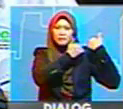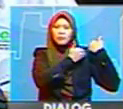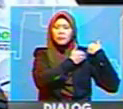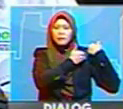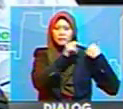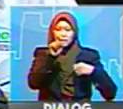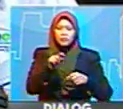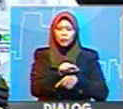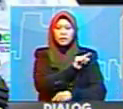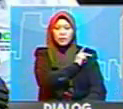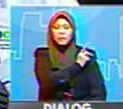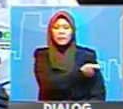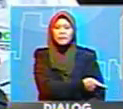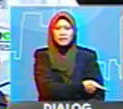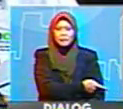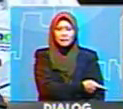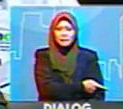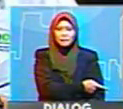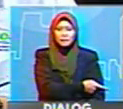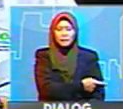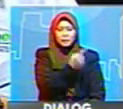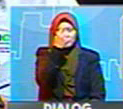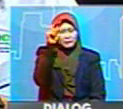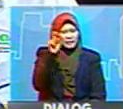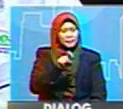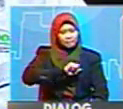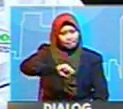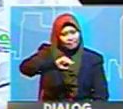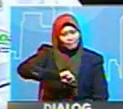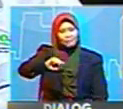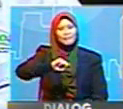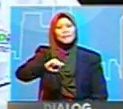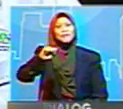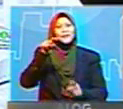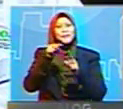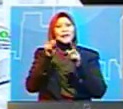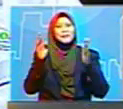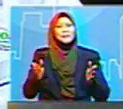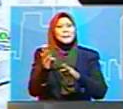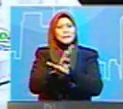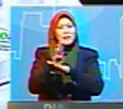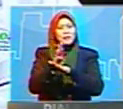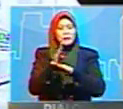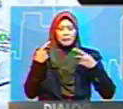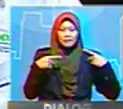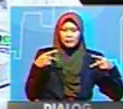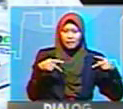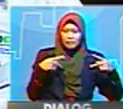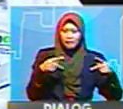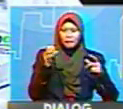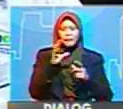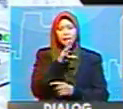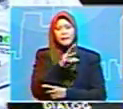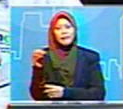menggunakan kuasa mereka untuk mengenakan tekanan bukan sajaa kepada peniaga peruncit tetapi juga